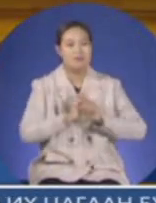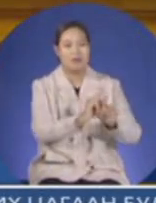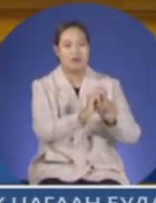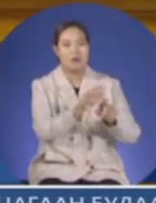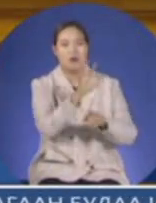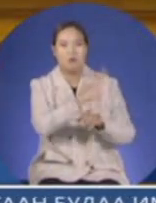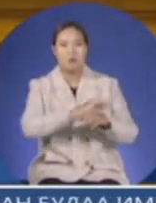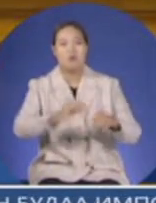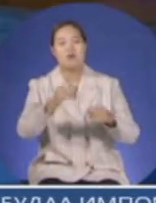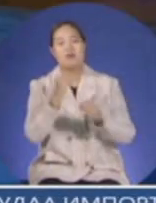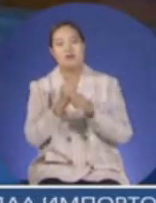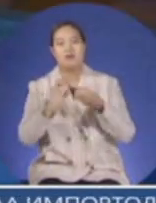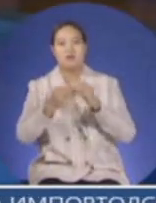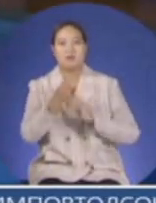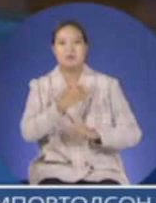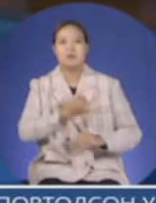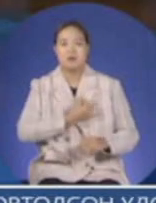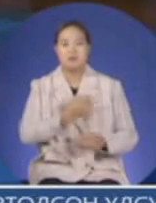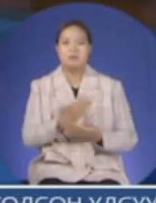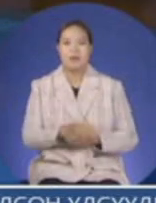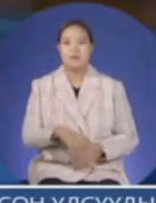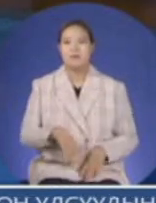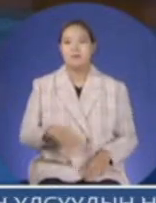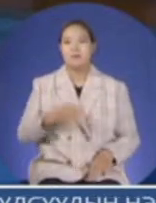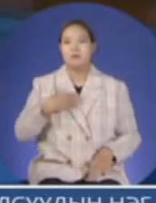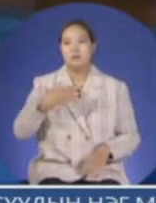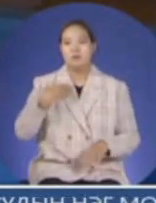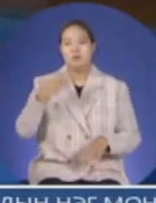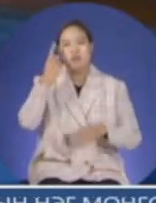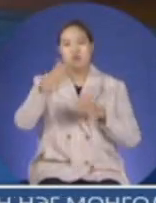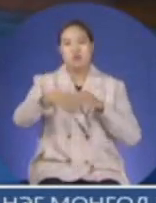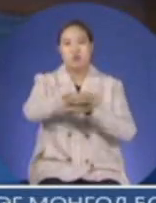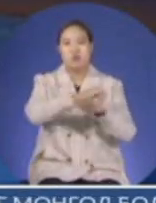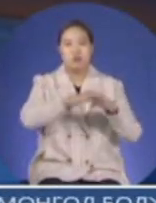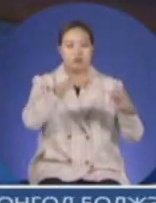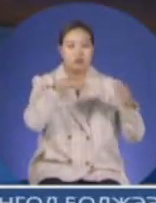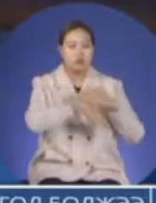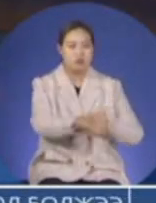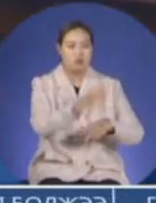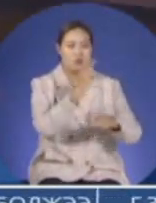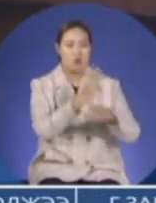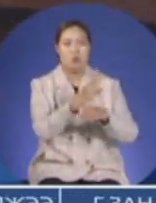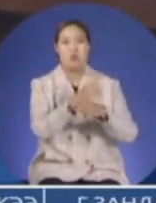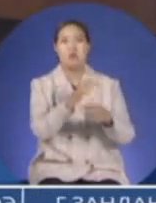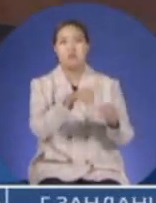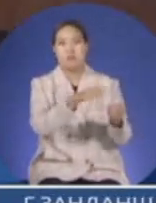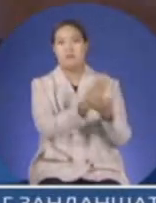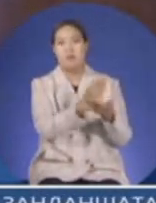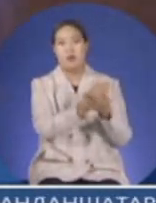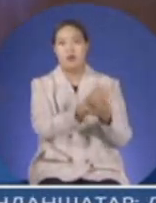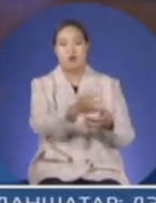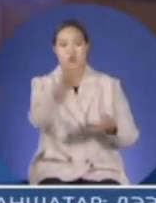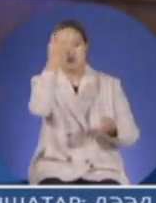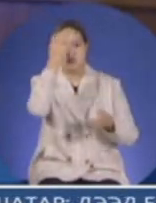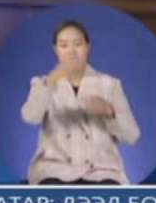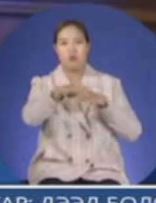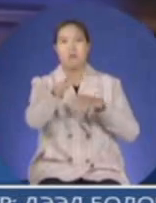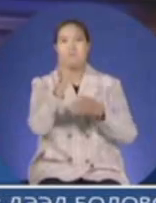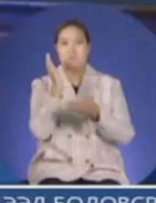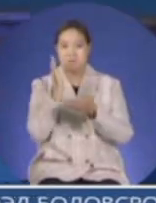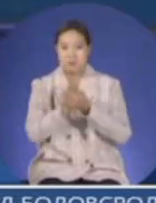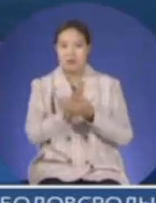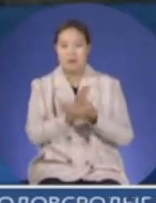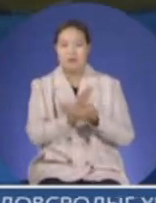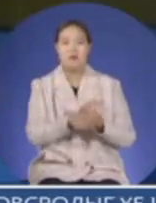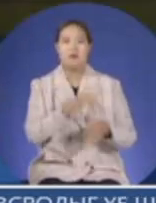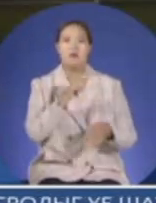биелүүлж ажиллана гэдэгт найдаж байгаа. Улс маань өөрөө бас нэг өөр юм хуультай ийм төртөө уулсаа хин нэг